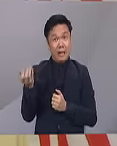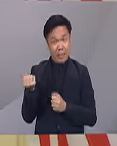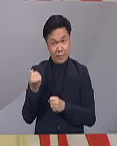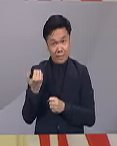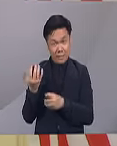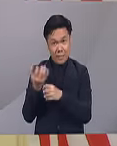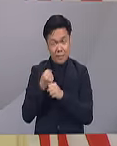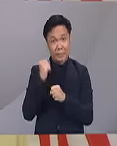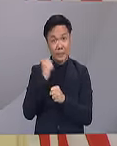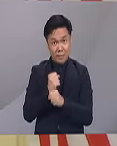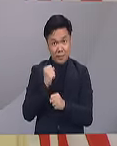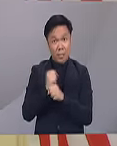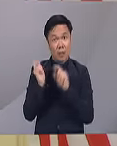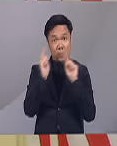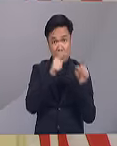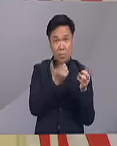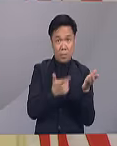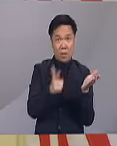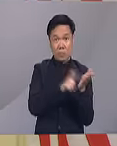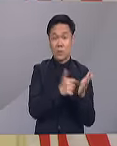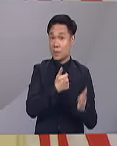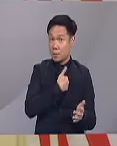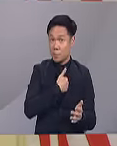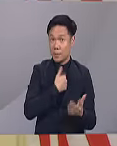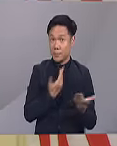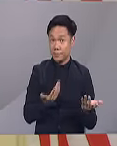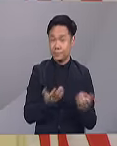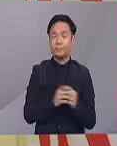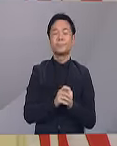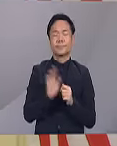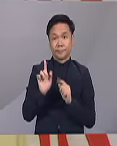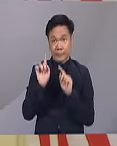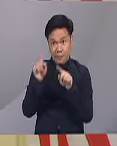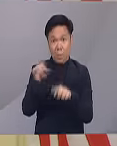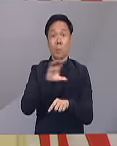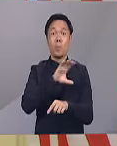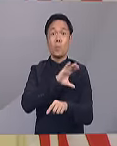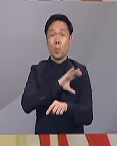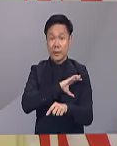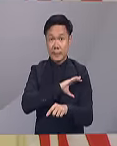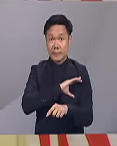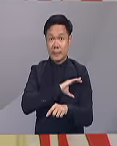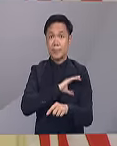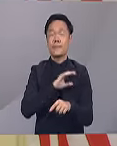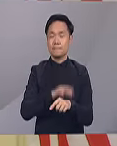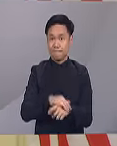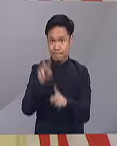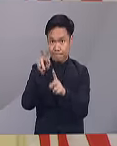perlu melaporkan diri, saya harap pergi ke balai-balai polis untuk mendapatkan